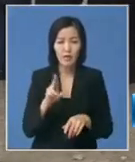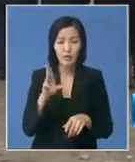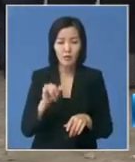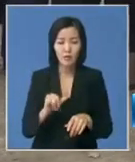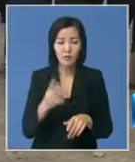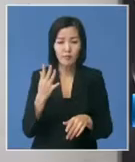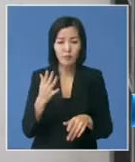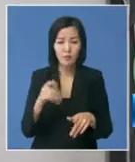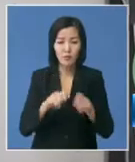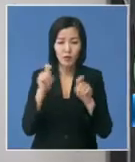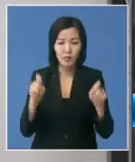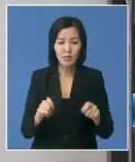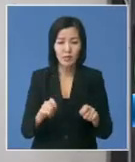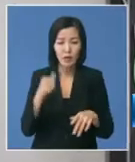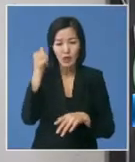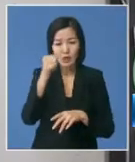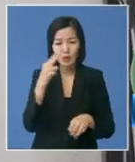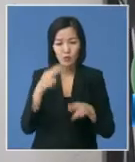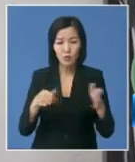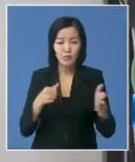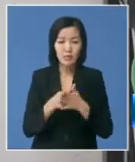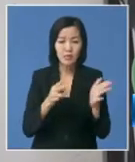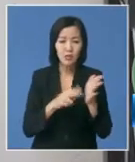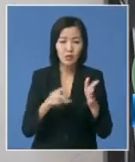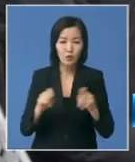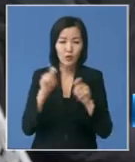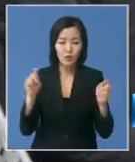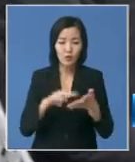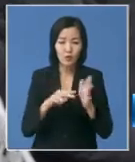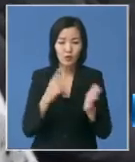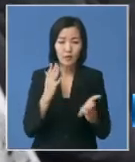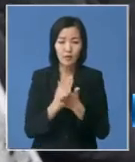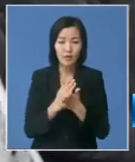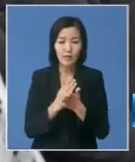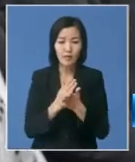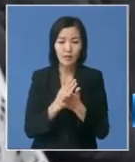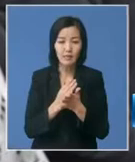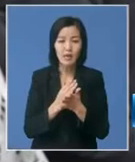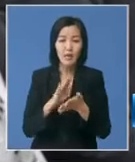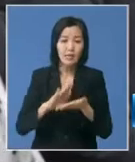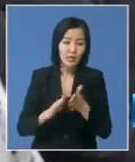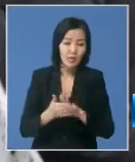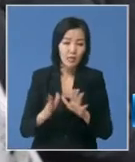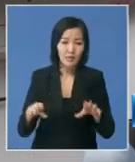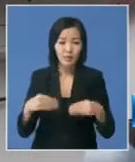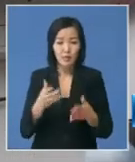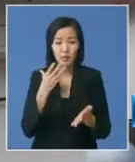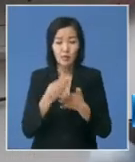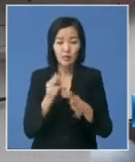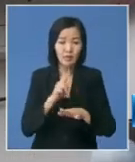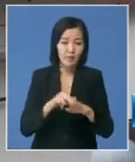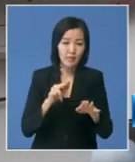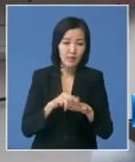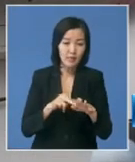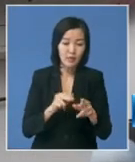5 қолданысқа өтті. Жыл соңына дейін тағы 7 кілтін беру жоспарда. Қолайлы жағдайдың туғызылуы өз кезегінде учаскелік